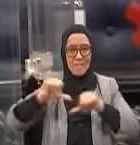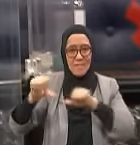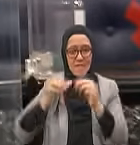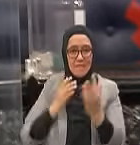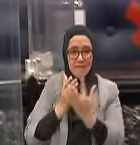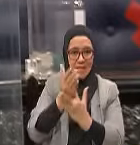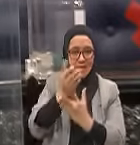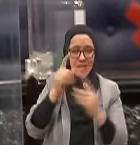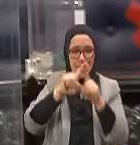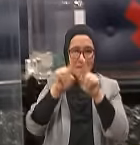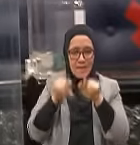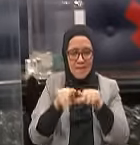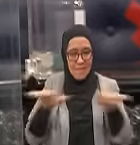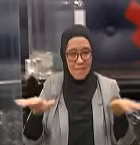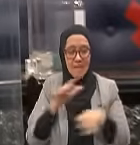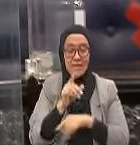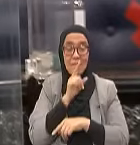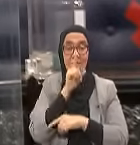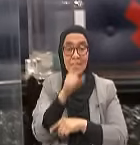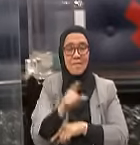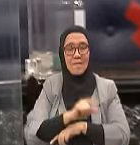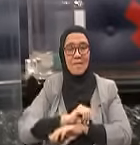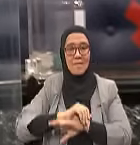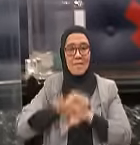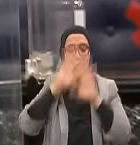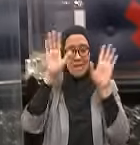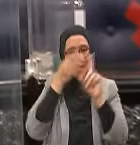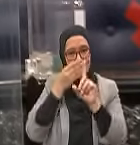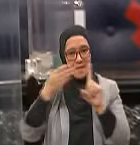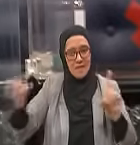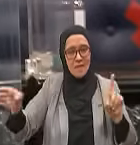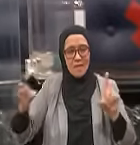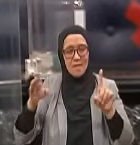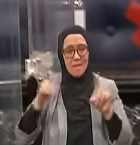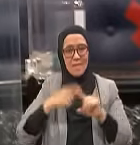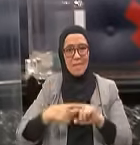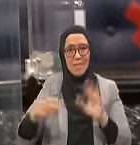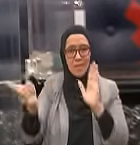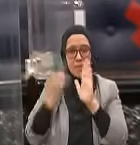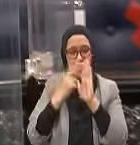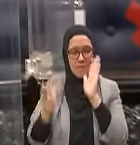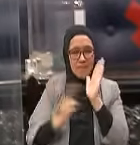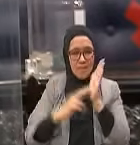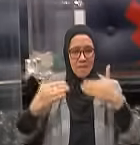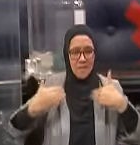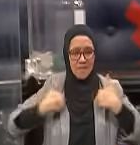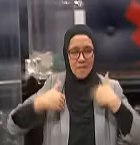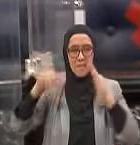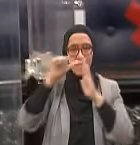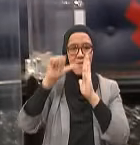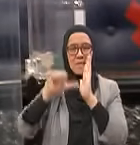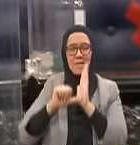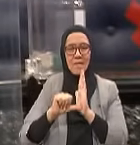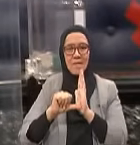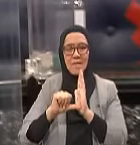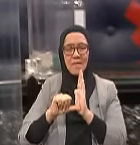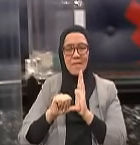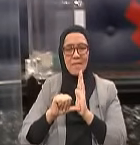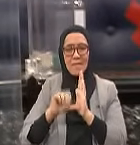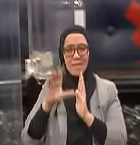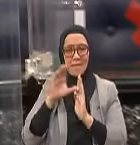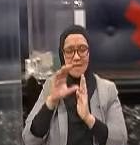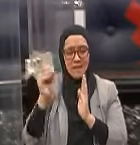jangan jelas melancap rujukan undang-undang reaksi ada kejahatan ui3 dan juga karena kesuksesan